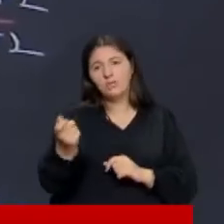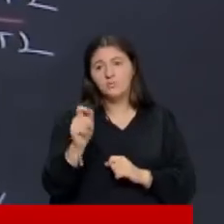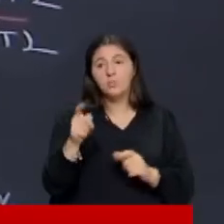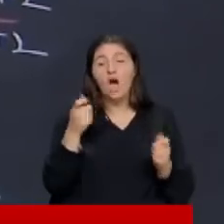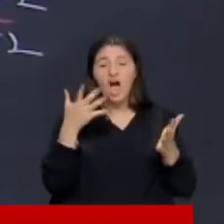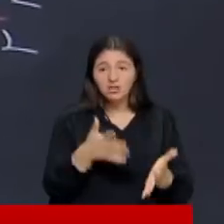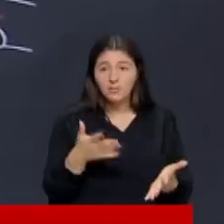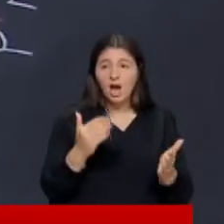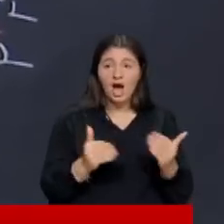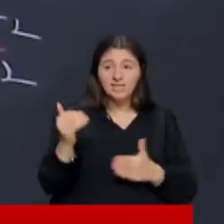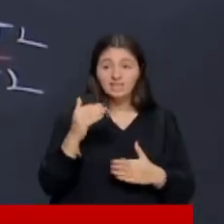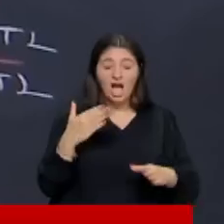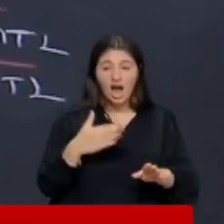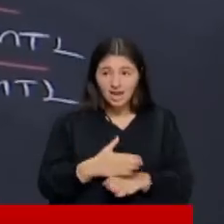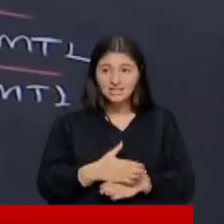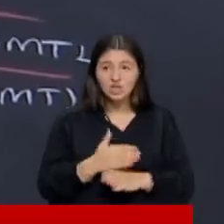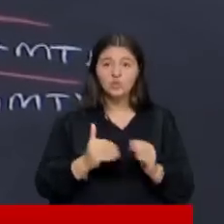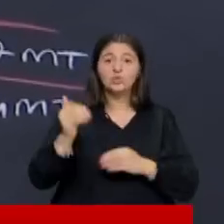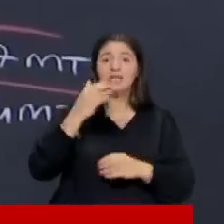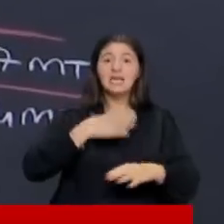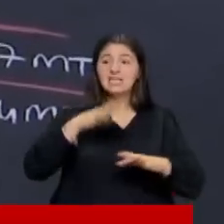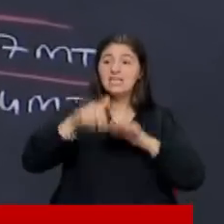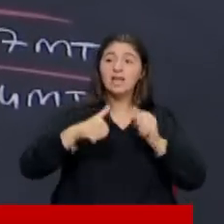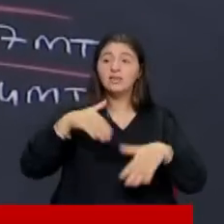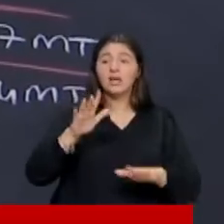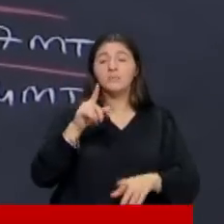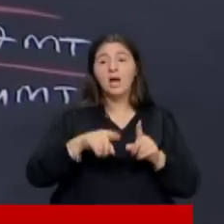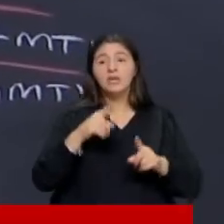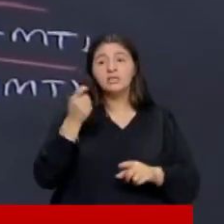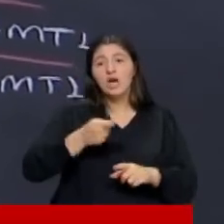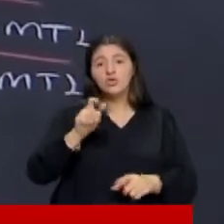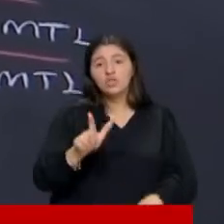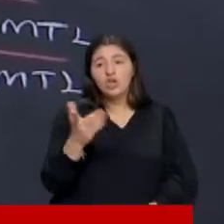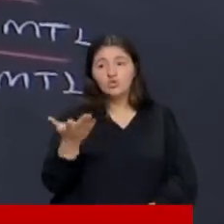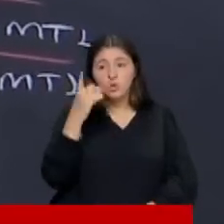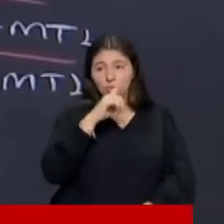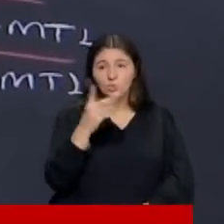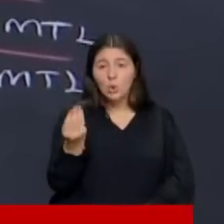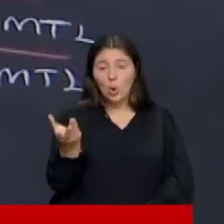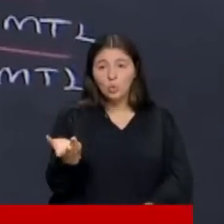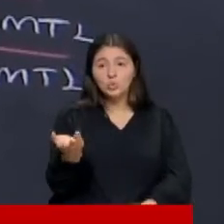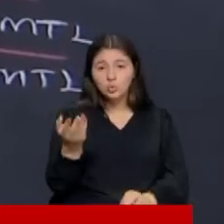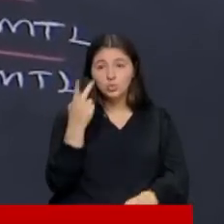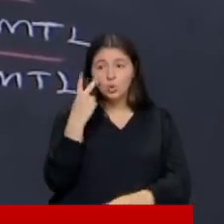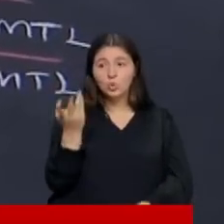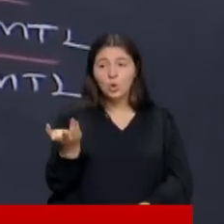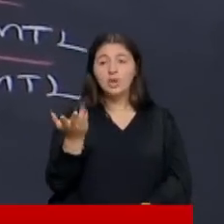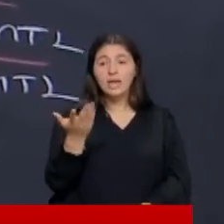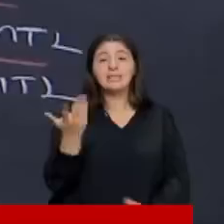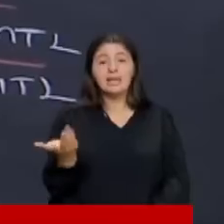bu harcama artışının Aslında yüksek talepten değil bazı zaruri ihtiyaçlardan kaynaklı olduğu görülüyor